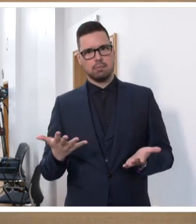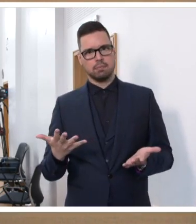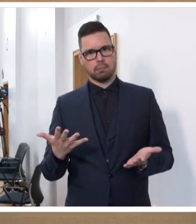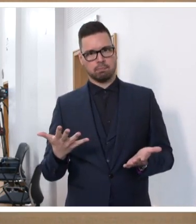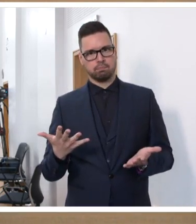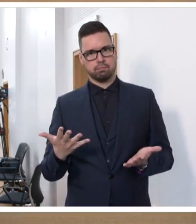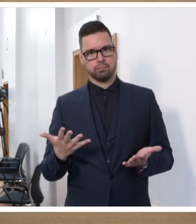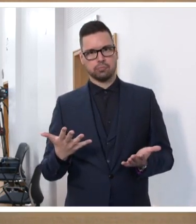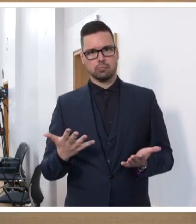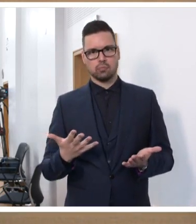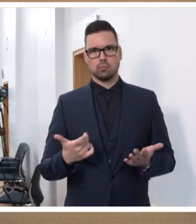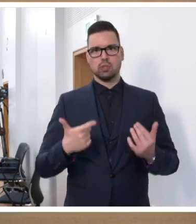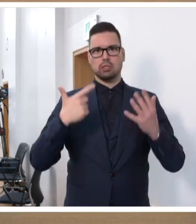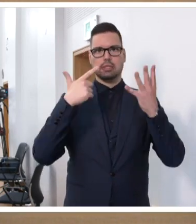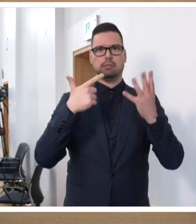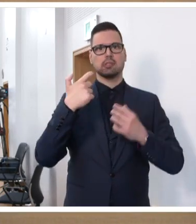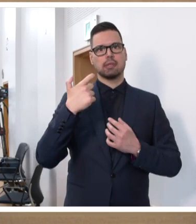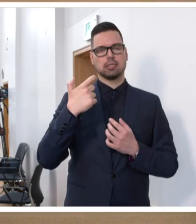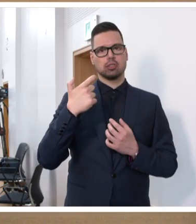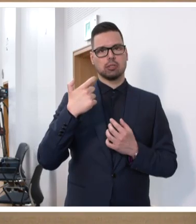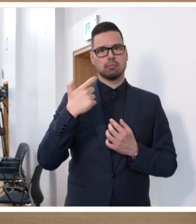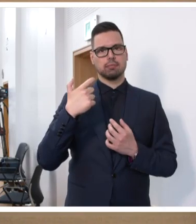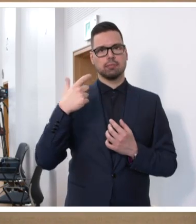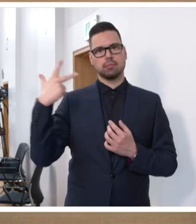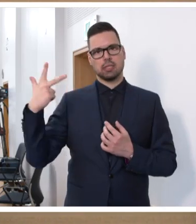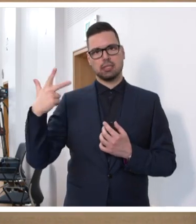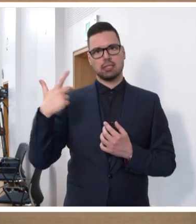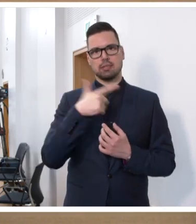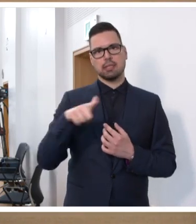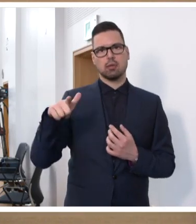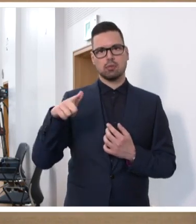am 27.03.2022